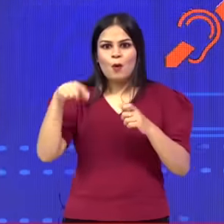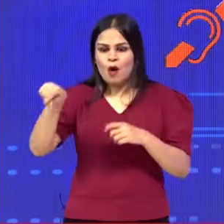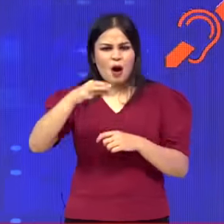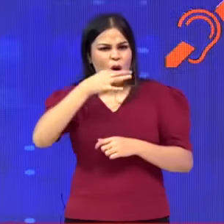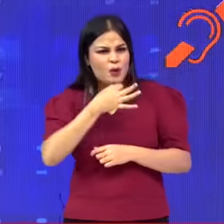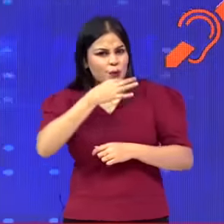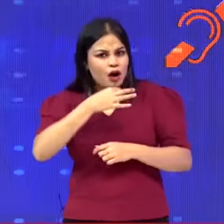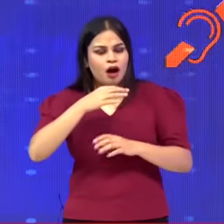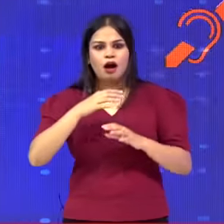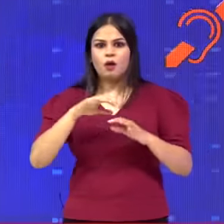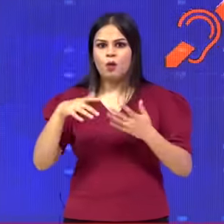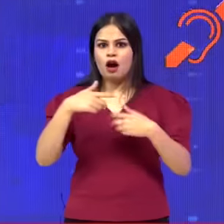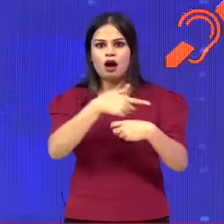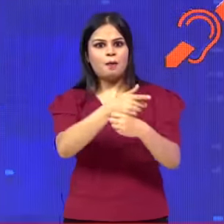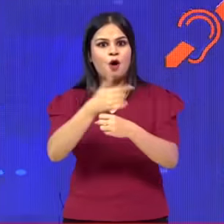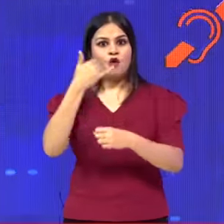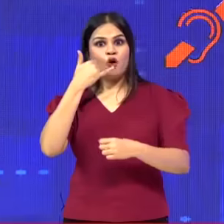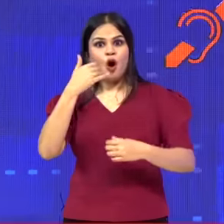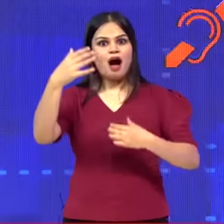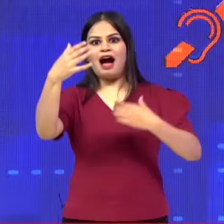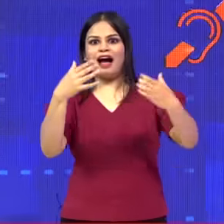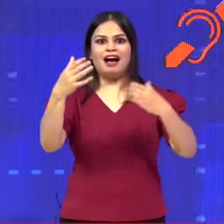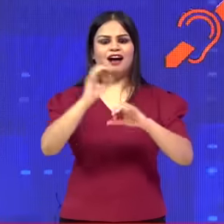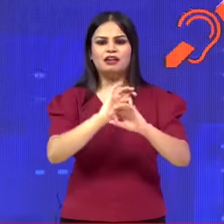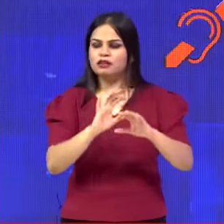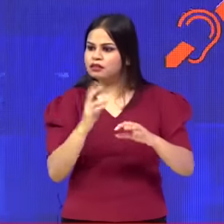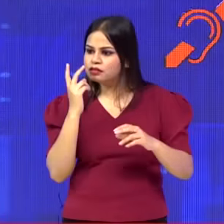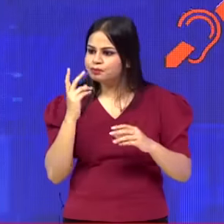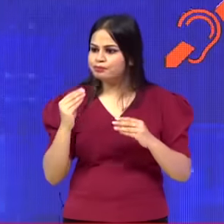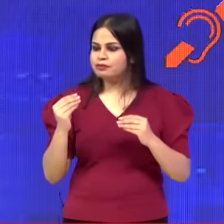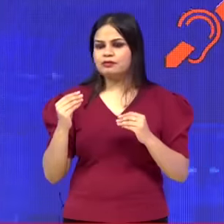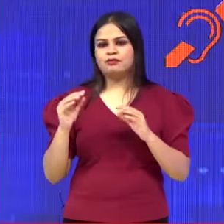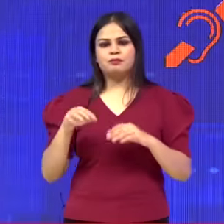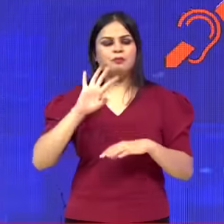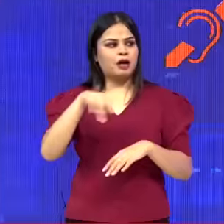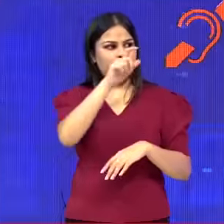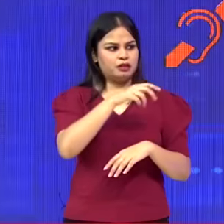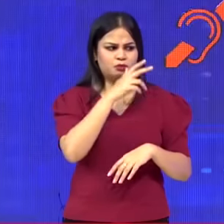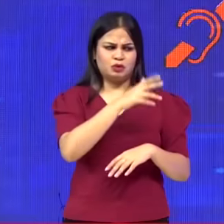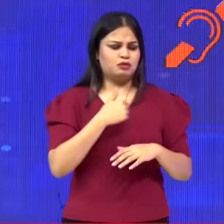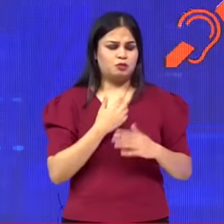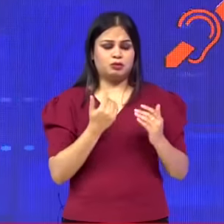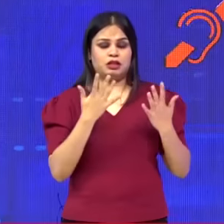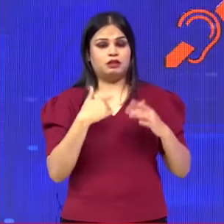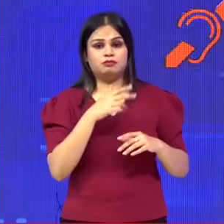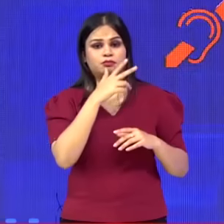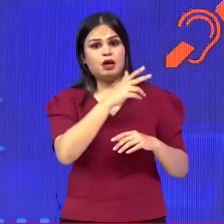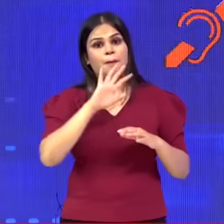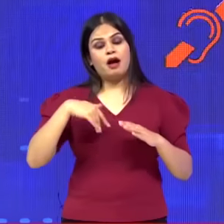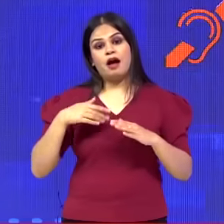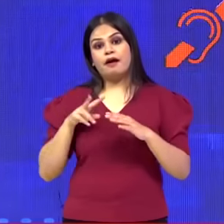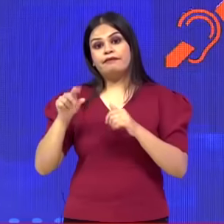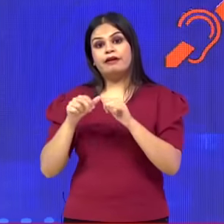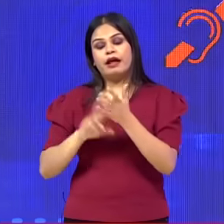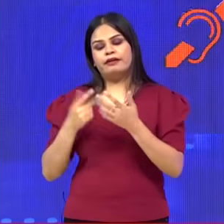रही हैं और कैमरा फोन बाहर आ गए। तो फिर मैंने अली को बोला कि ये मुझसे नहीं होगा, और मैं वापस चला गया वैन के